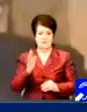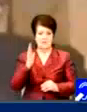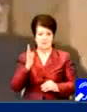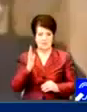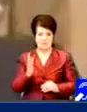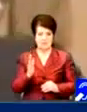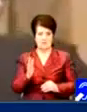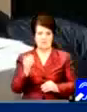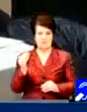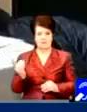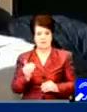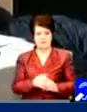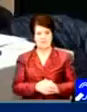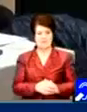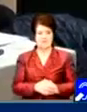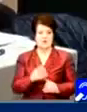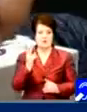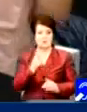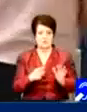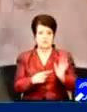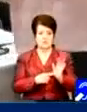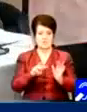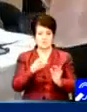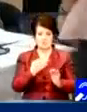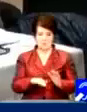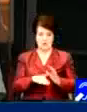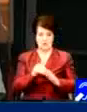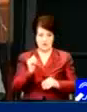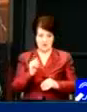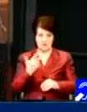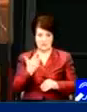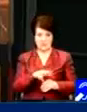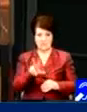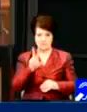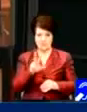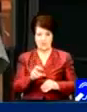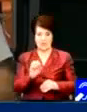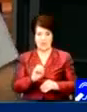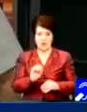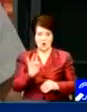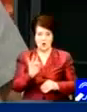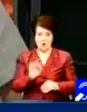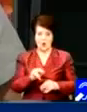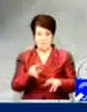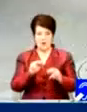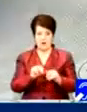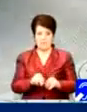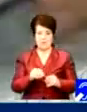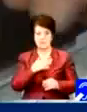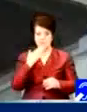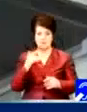viitorul ei. Pe 26 mai, românii îi vor alege pe cei 33 de europarlamentari, cu unul mai mult decât în